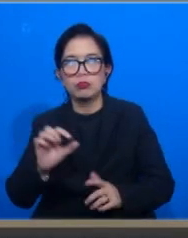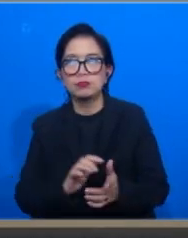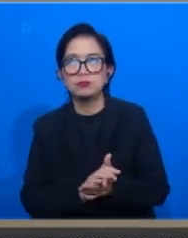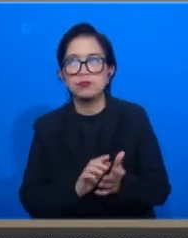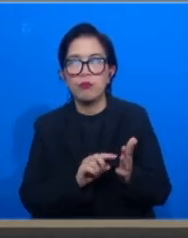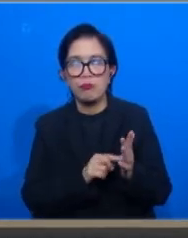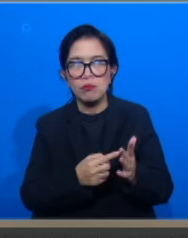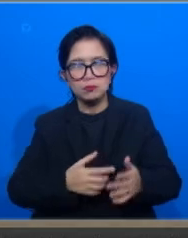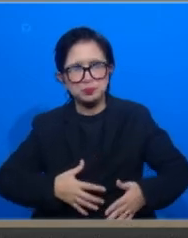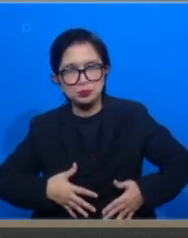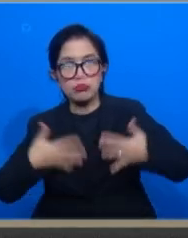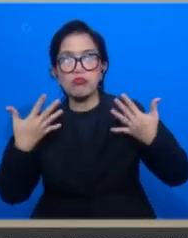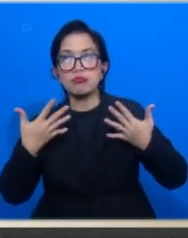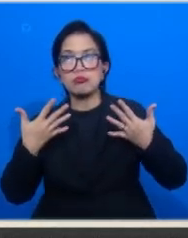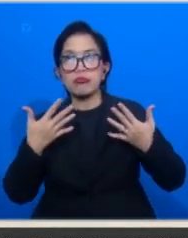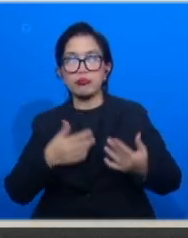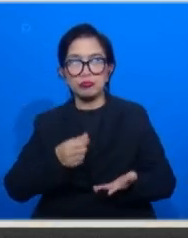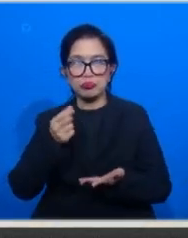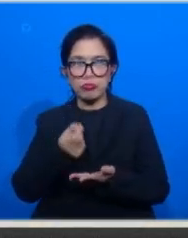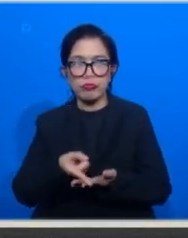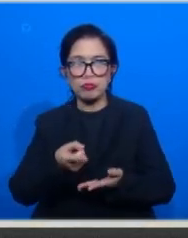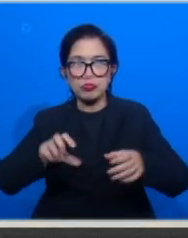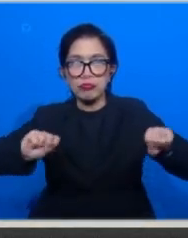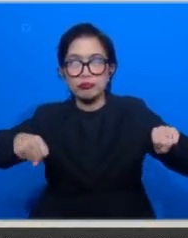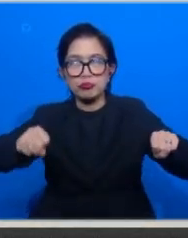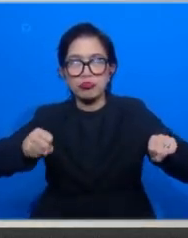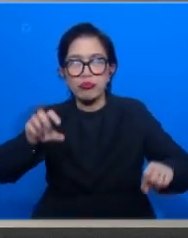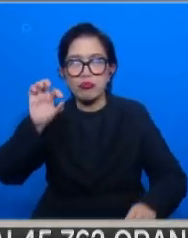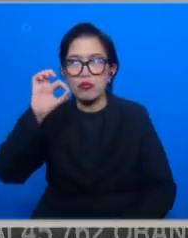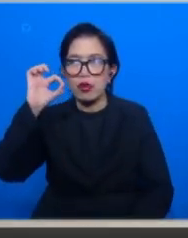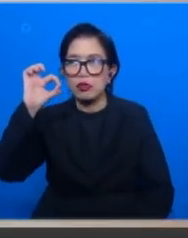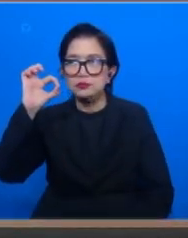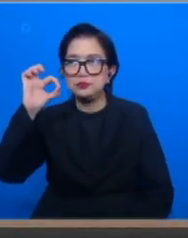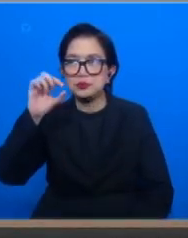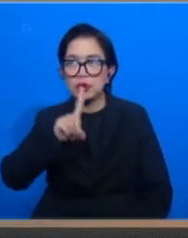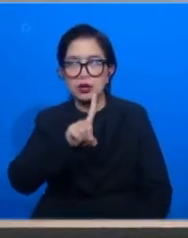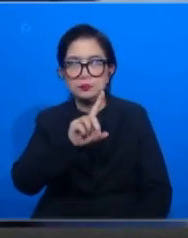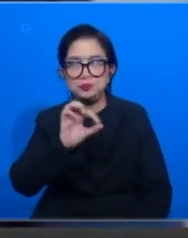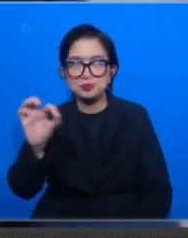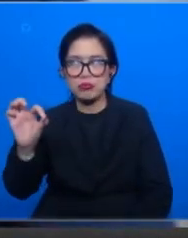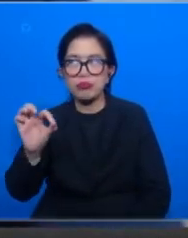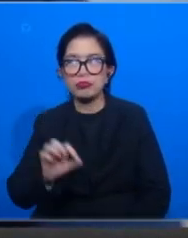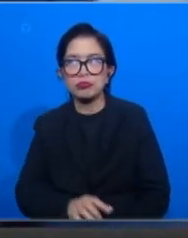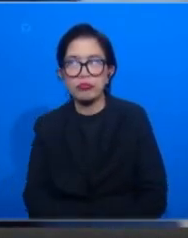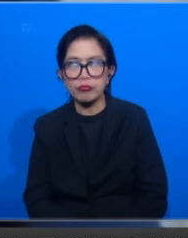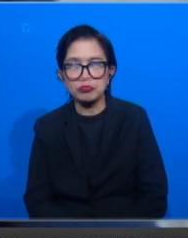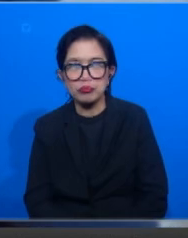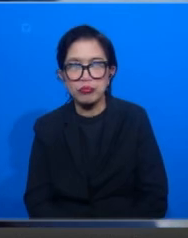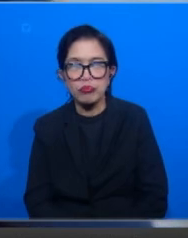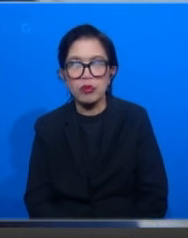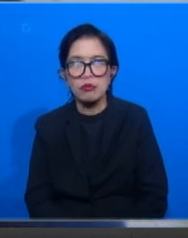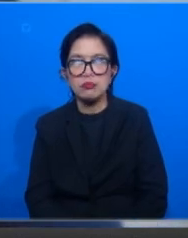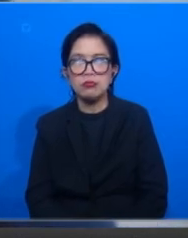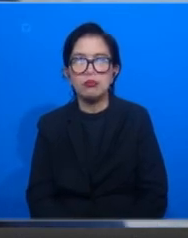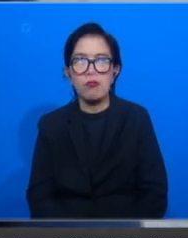kaget melihat customernya membeli motor dengan uang koin pecahan Rp1.000 diu di kaleng